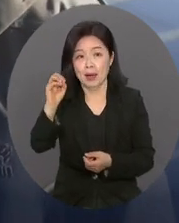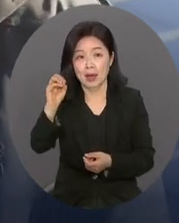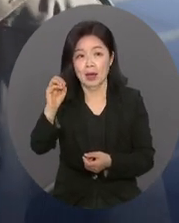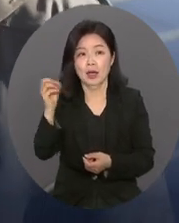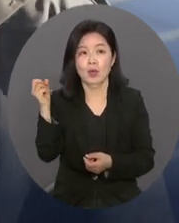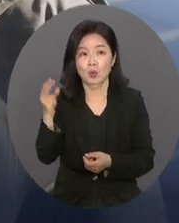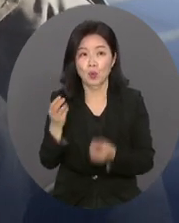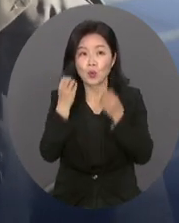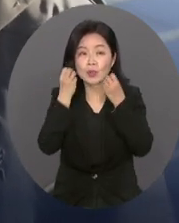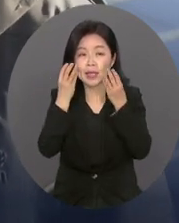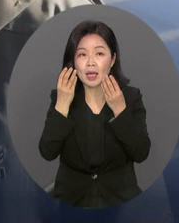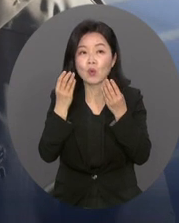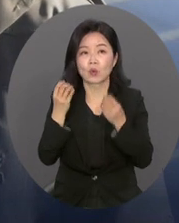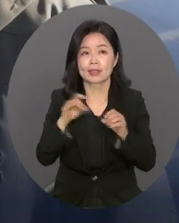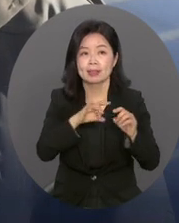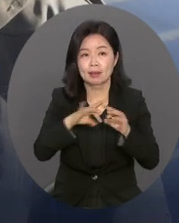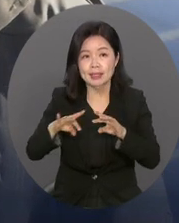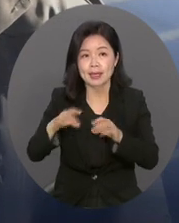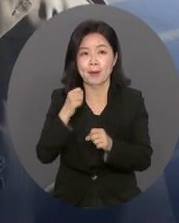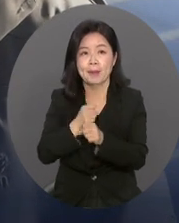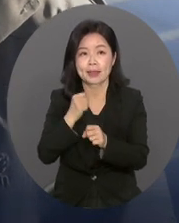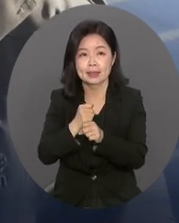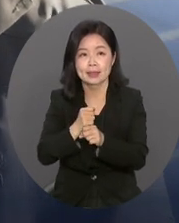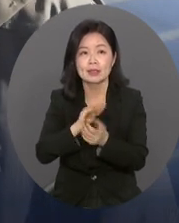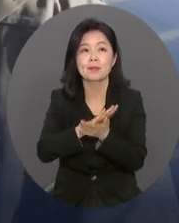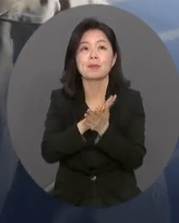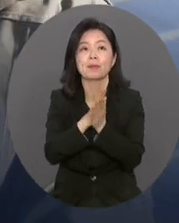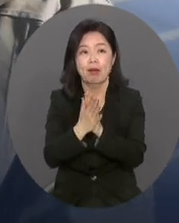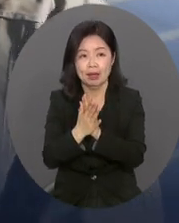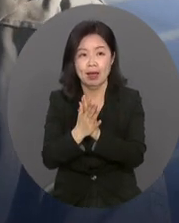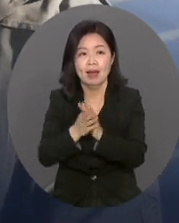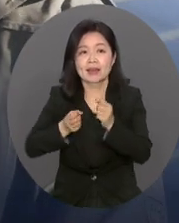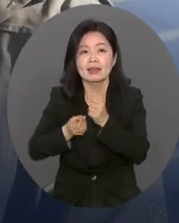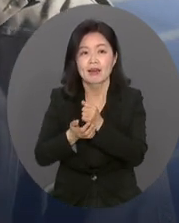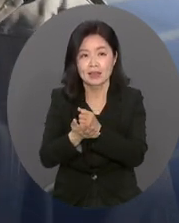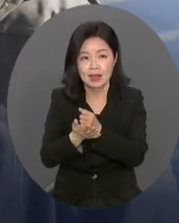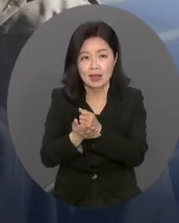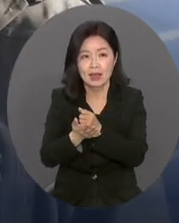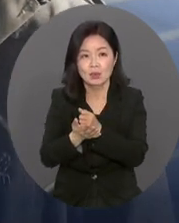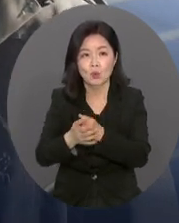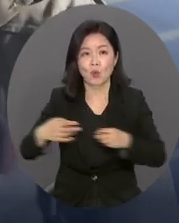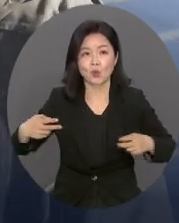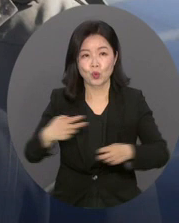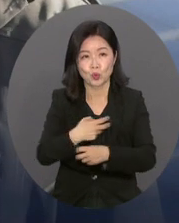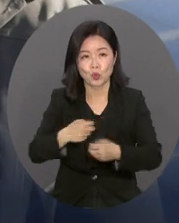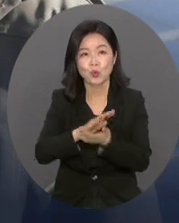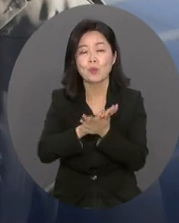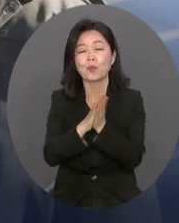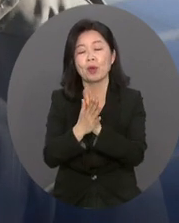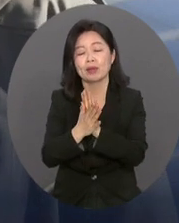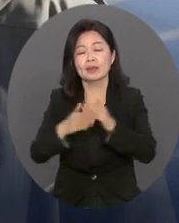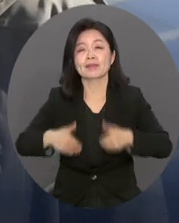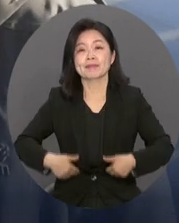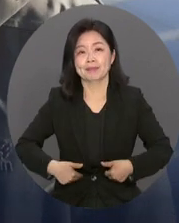muss sich verändern und mehr mit erneuerbaren Energien arbeiten, sehr viele Synergieeffekte auch nutzen. Ja, und da wird auch dran